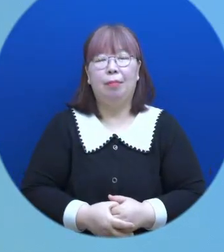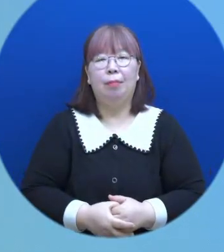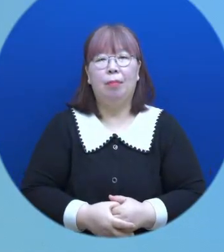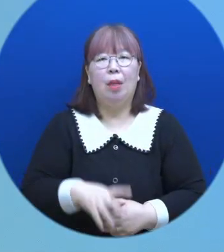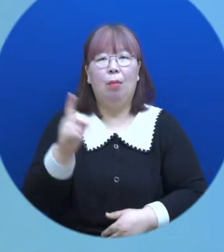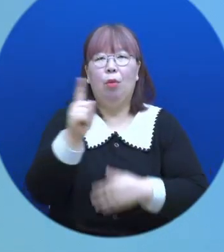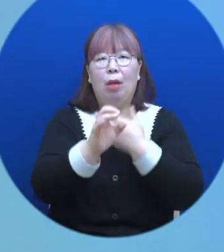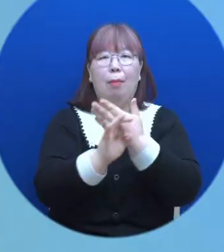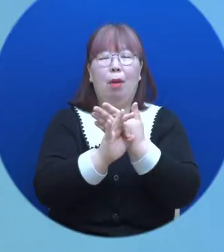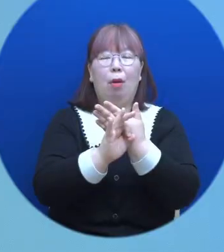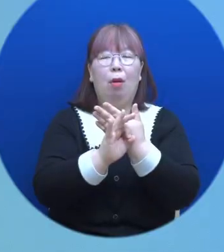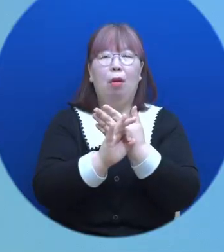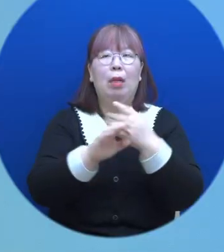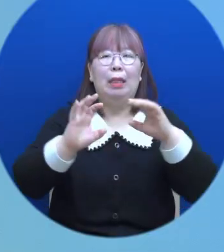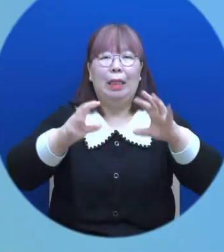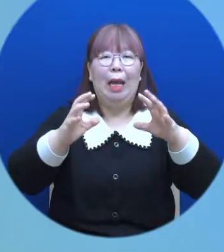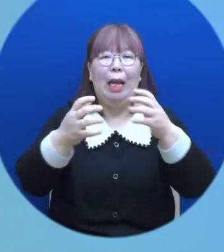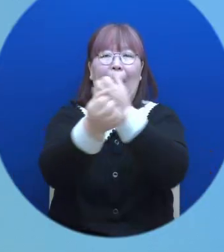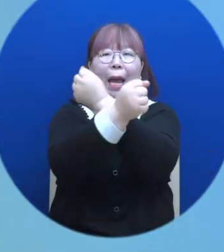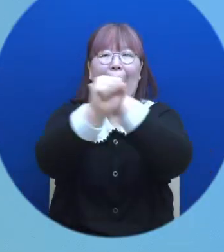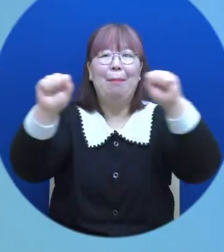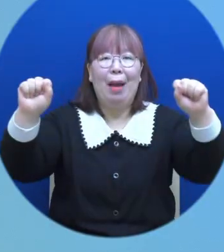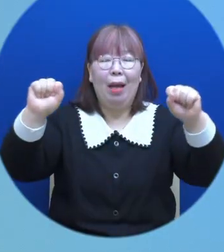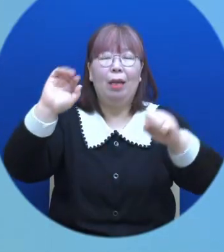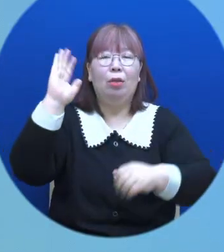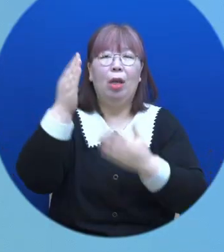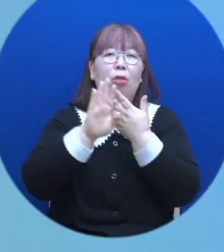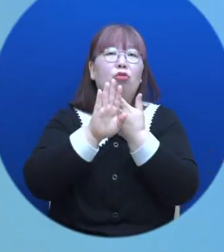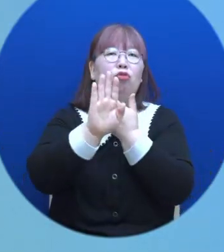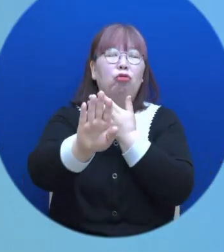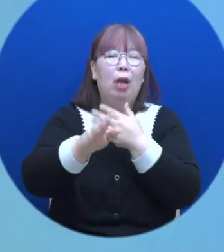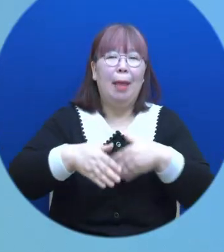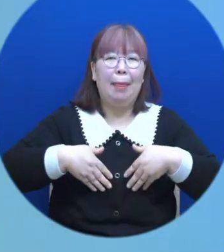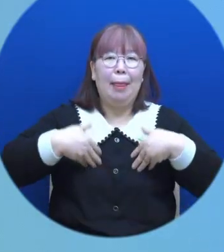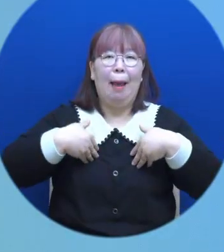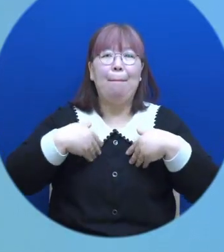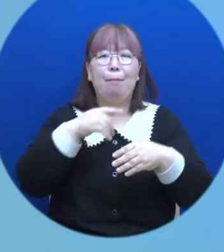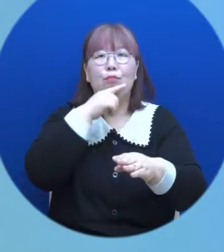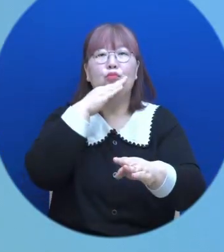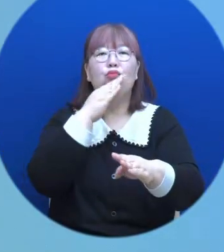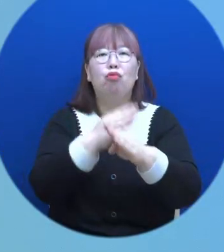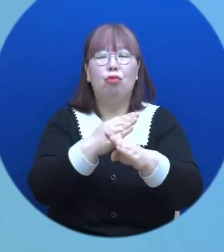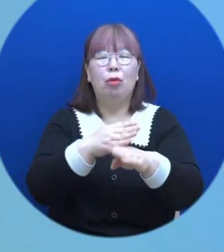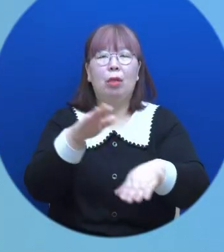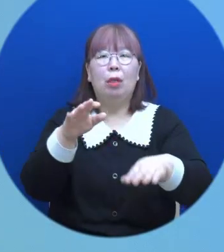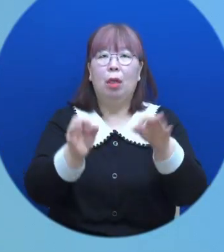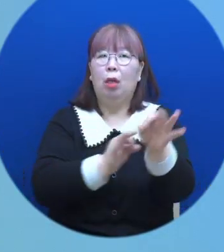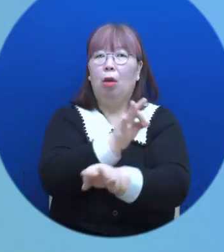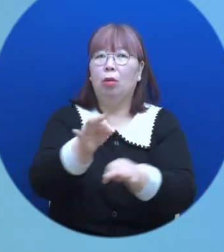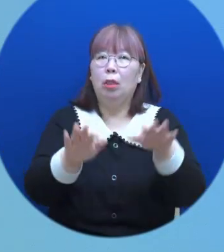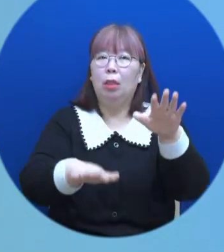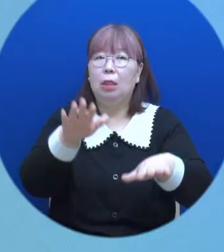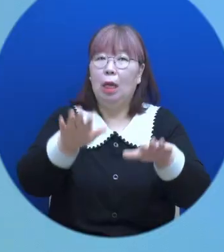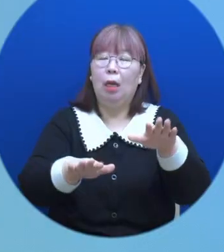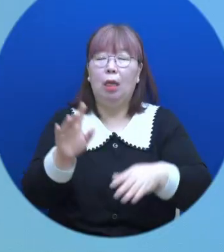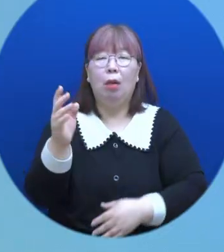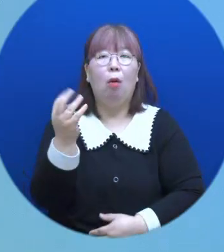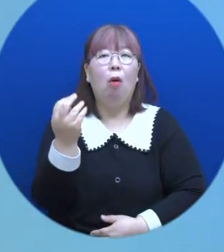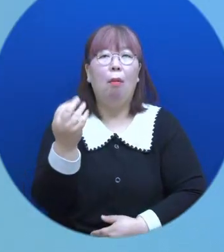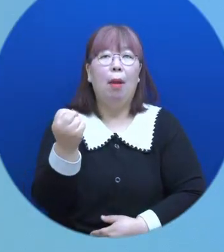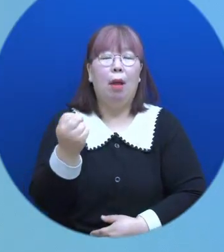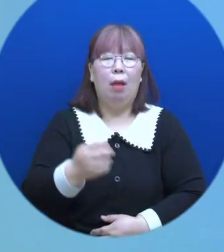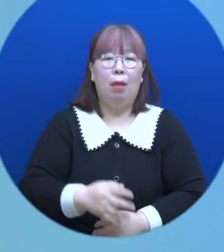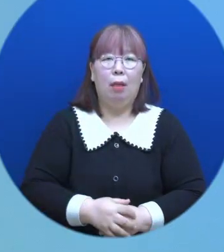해방이 되면서 남북한의 경제 규모는 어느 정도였을까? 알듯